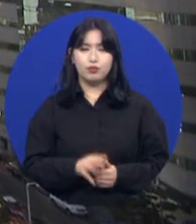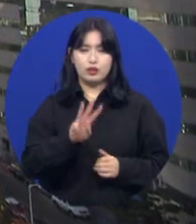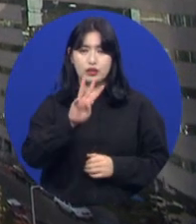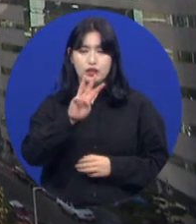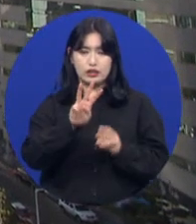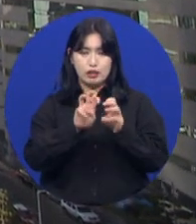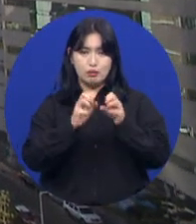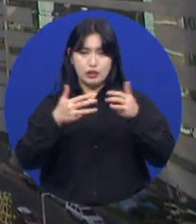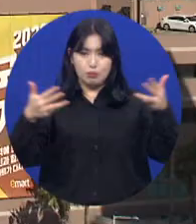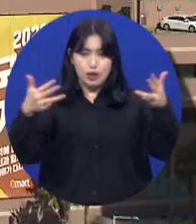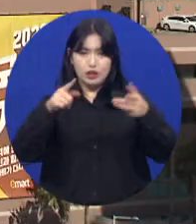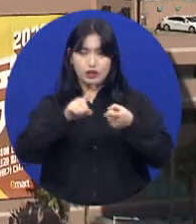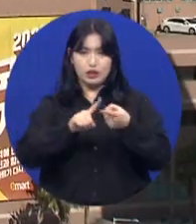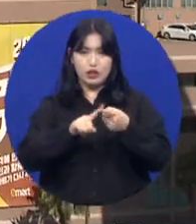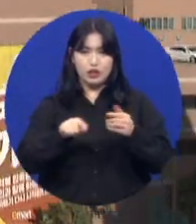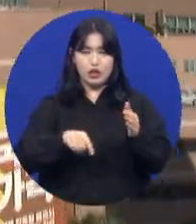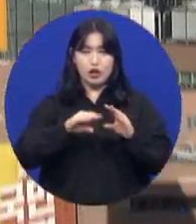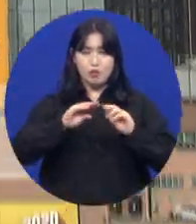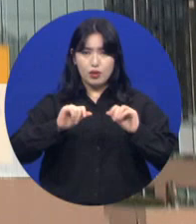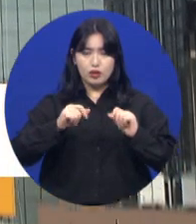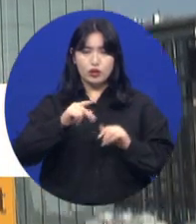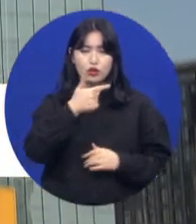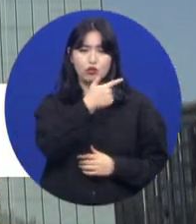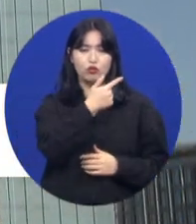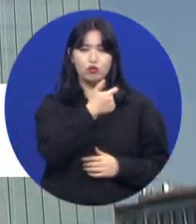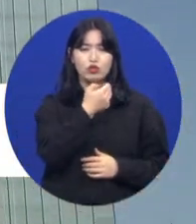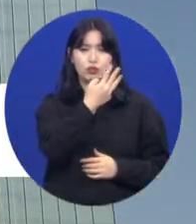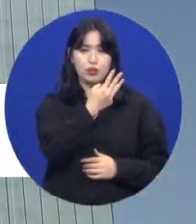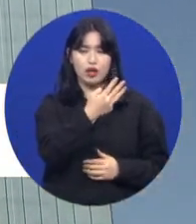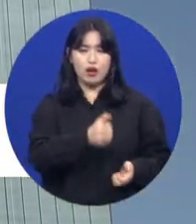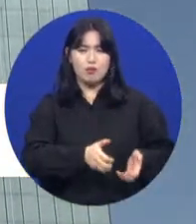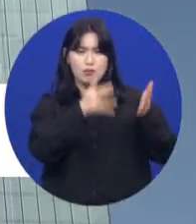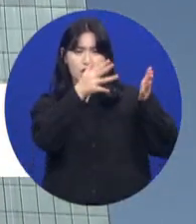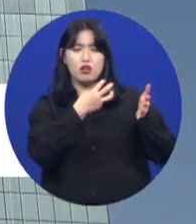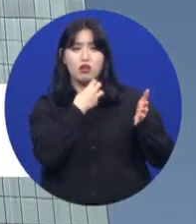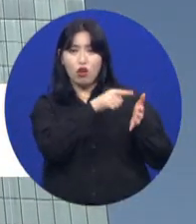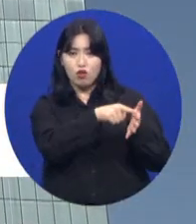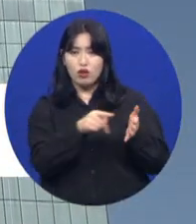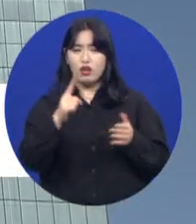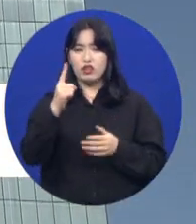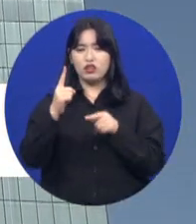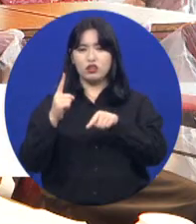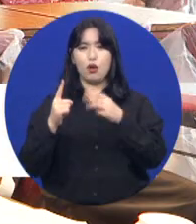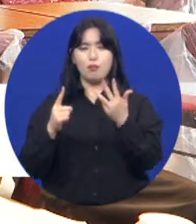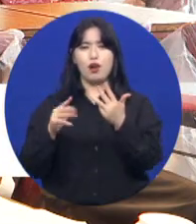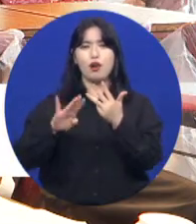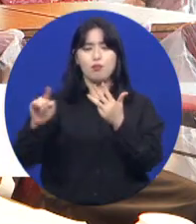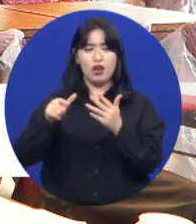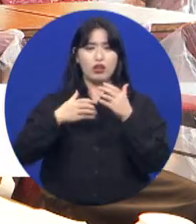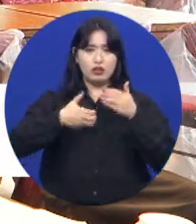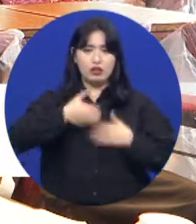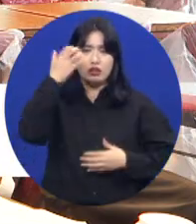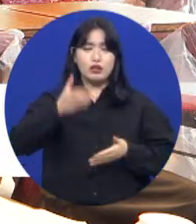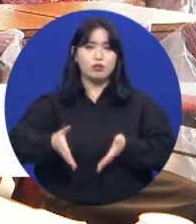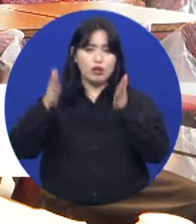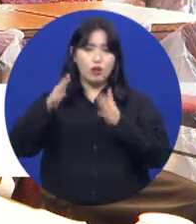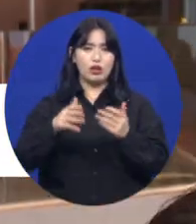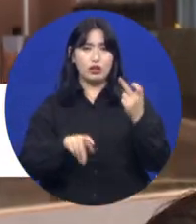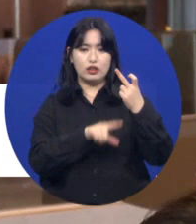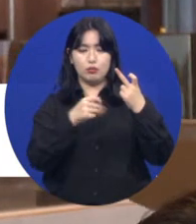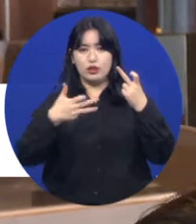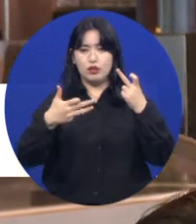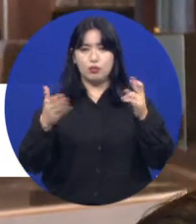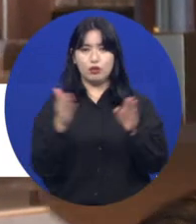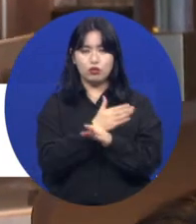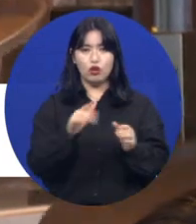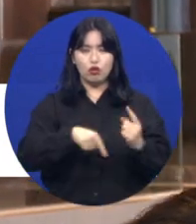38층 높이의 연면적이 서울 63빌딩의 1.8배에 이르는 드림타워. 다음 달 18일부터 영업을 시작하기로